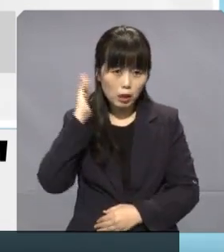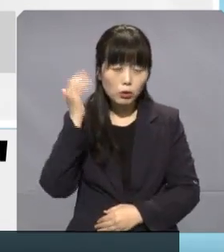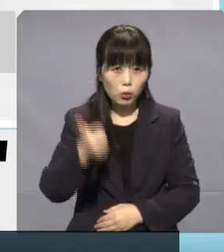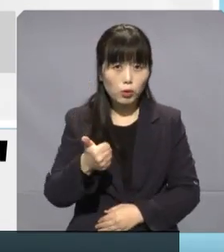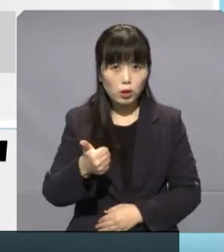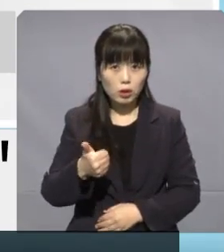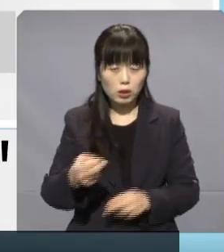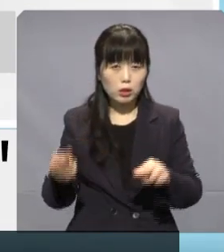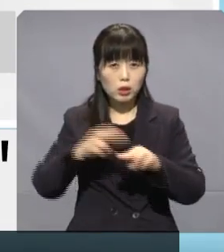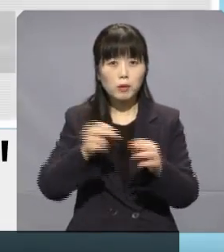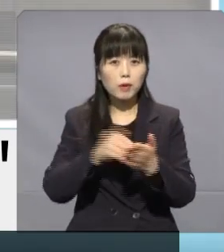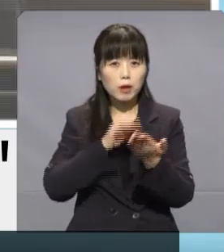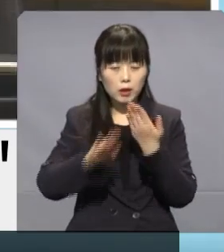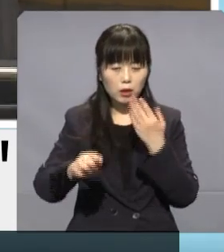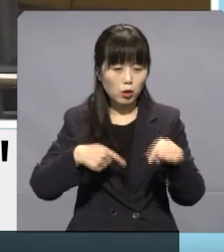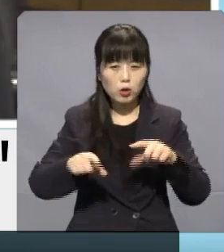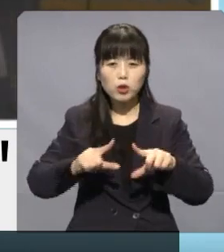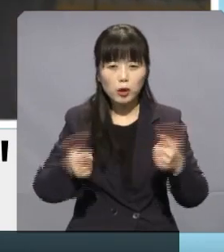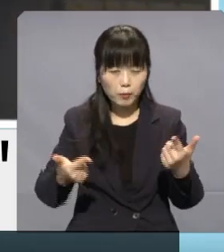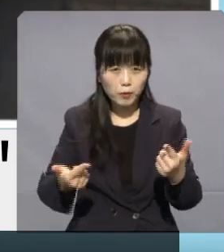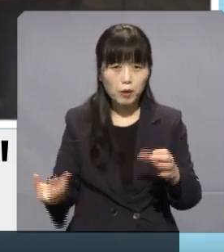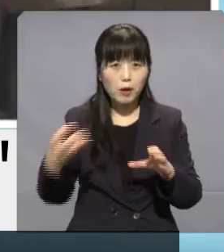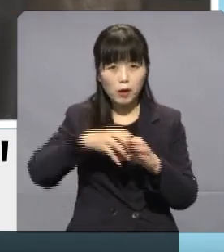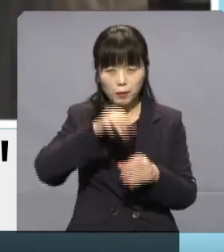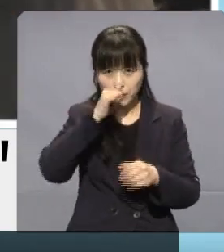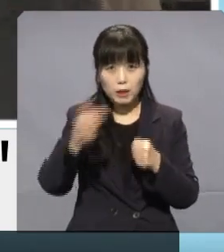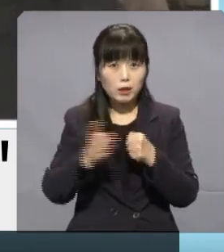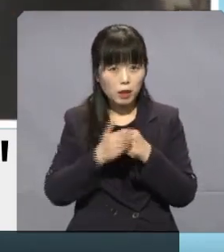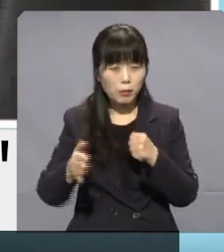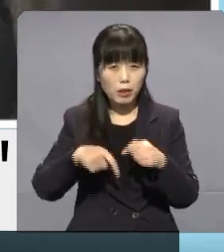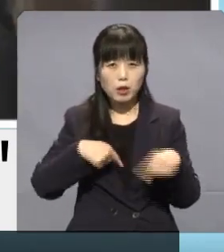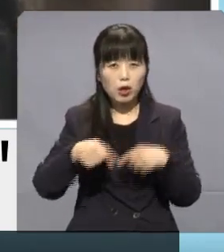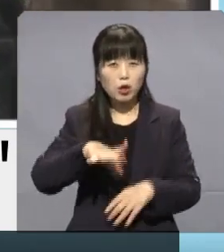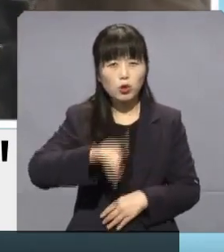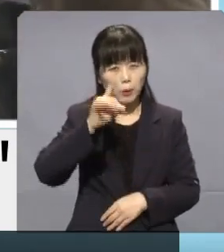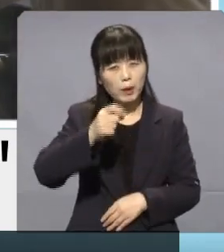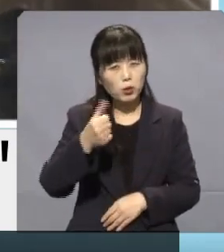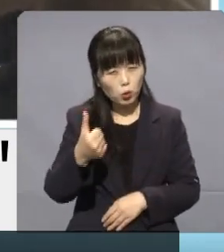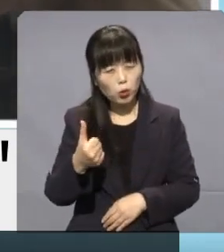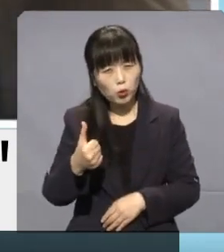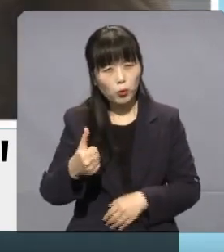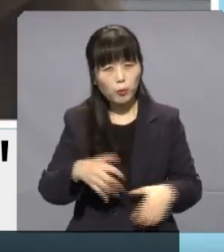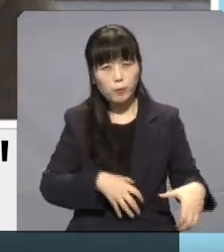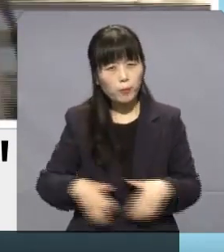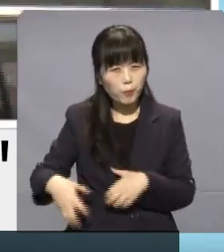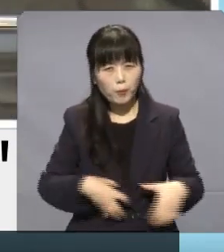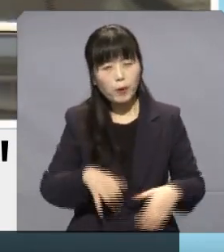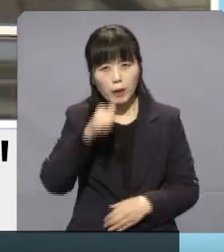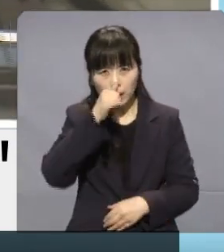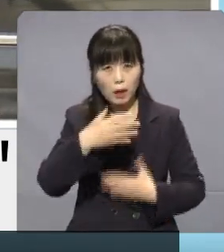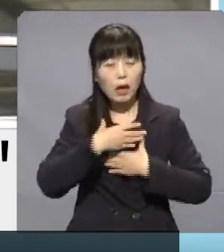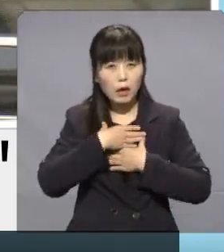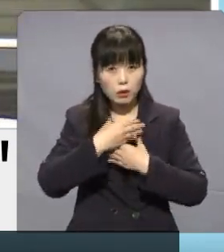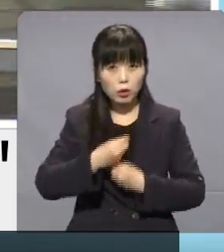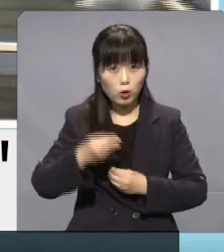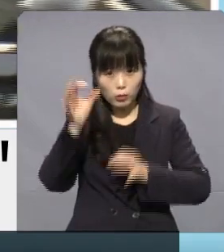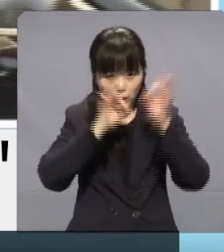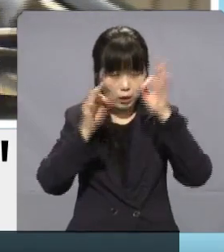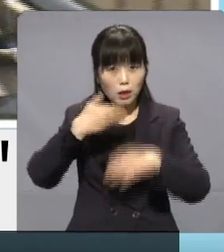취임하고 나서 비정치권에 있다가 유입됐다 보니까 정권 초반에 상당히 흔들렸습니다. 네. 그래서 지금 약간 안정을 찾아가고 있는